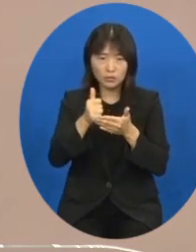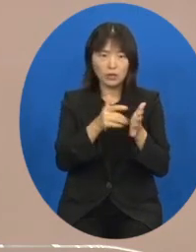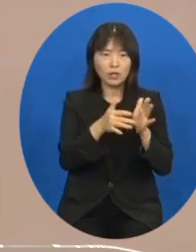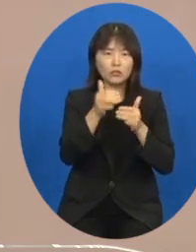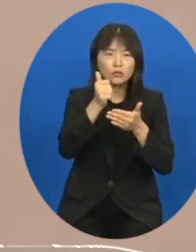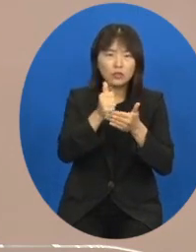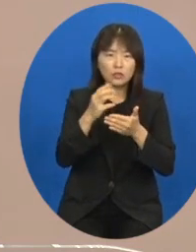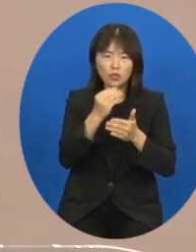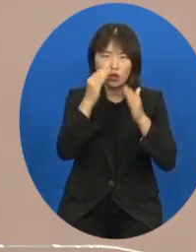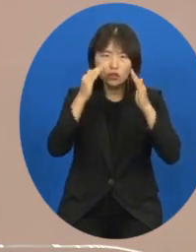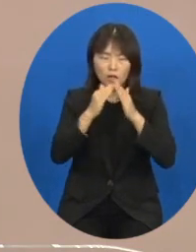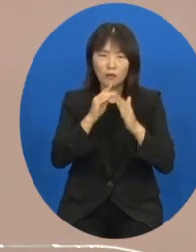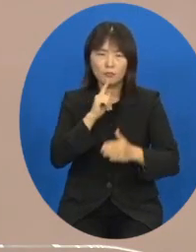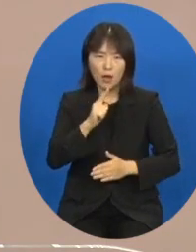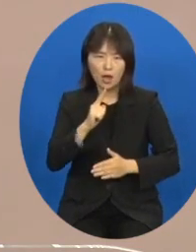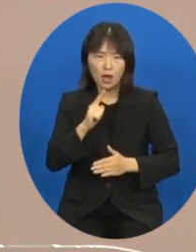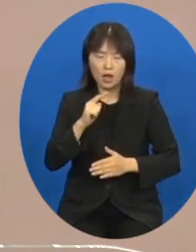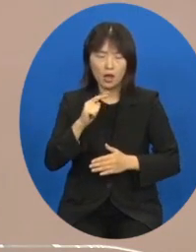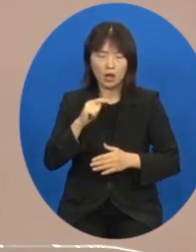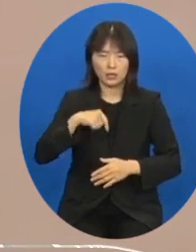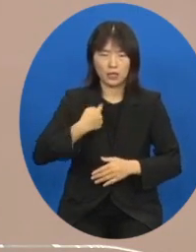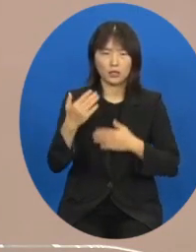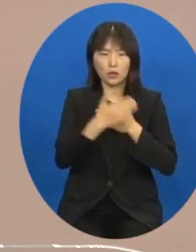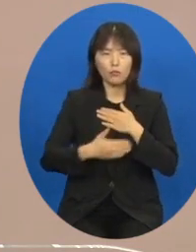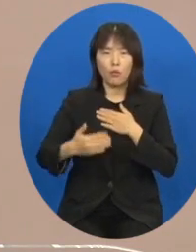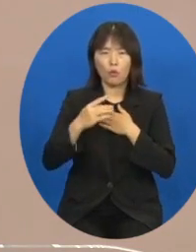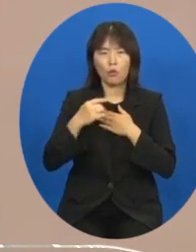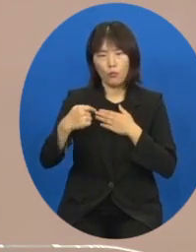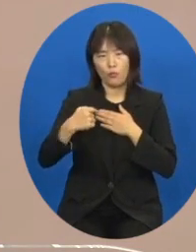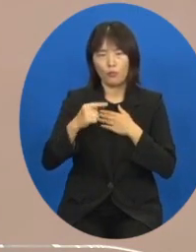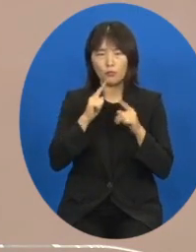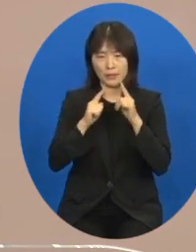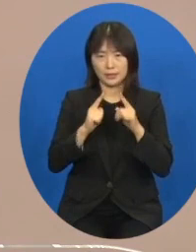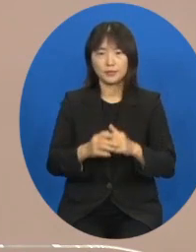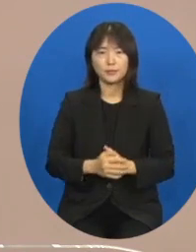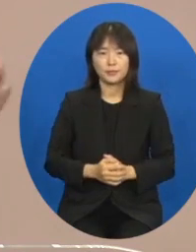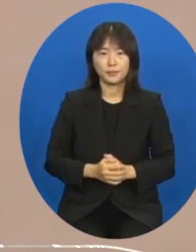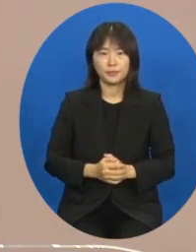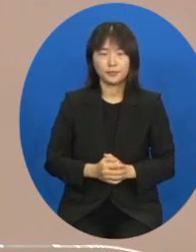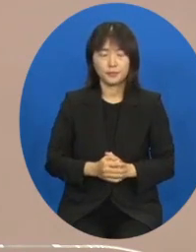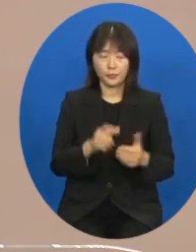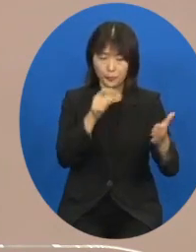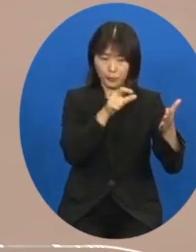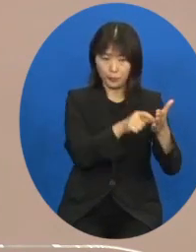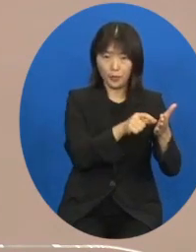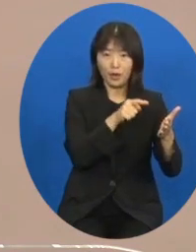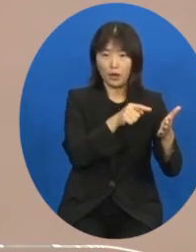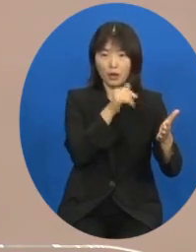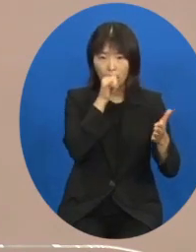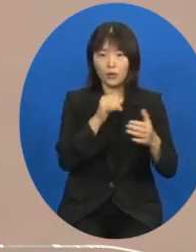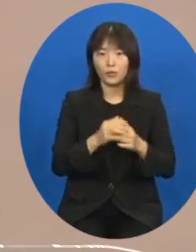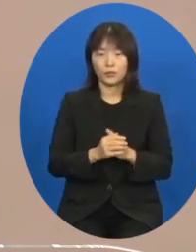예수께서 성전이라고 하신 것은 자기 몸을 두고 하신 말씀이다. 그렇게 성경이 기록했습니다.